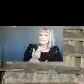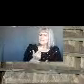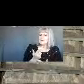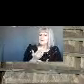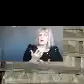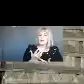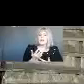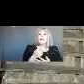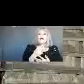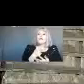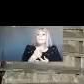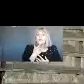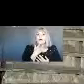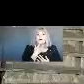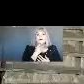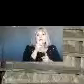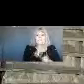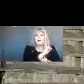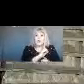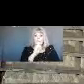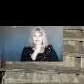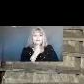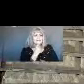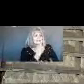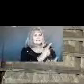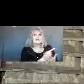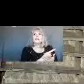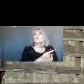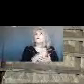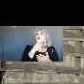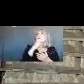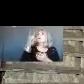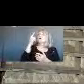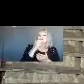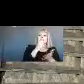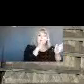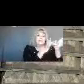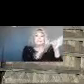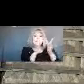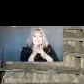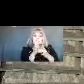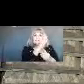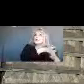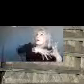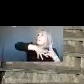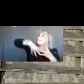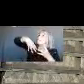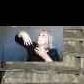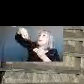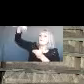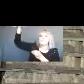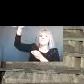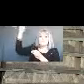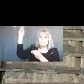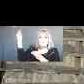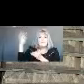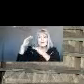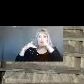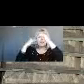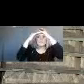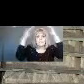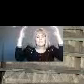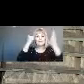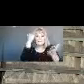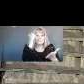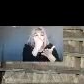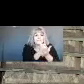Dawid het nie in die hemel ingegaan nie, maar hy skryf, die Here het vir my Here gesê, sit aan my regterhand, Jezus het in